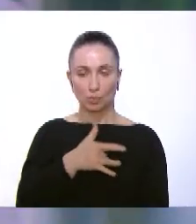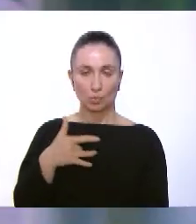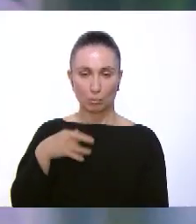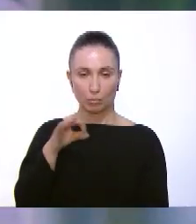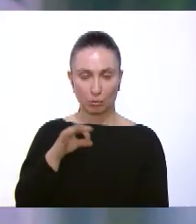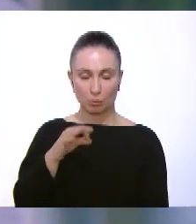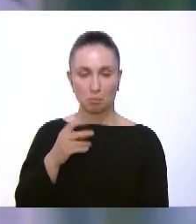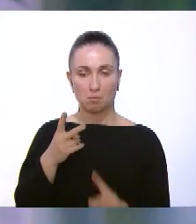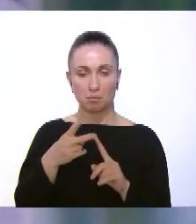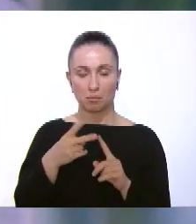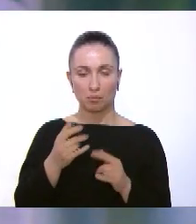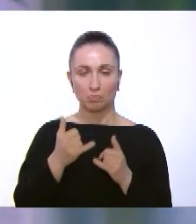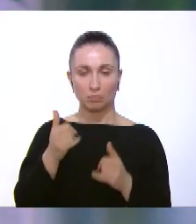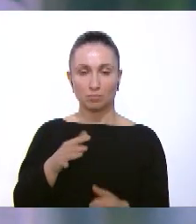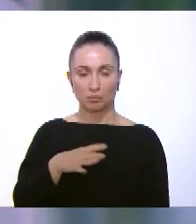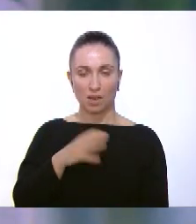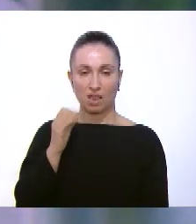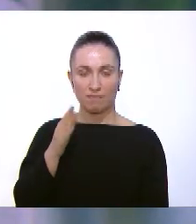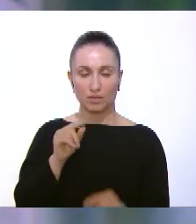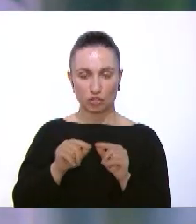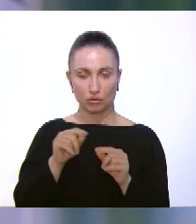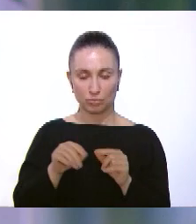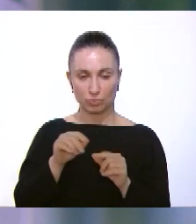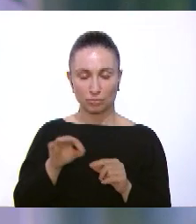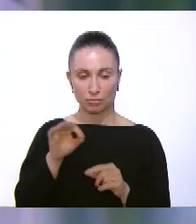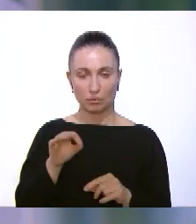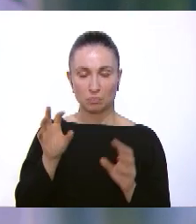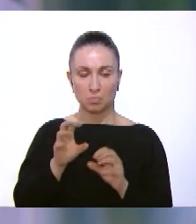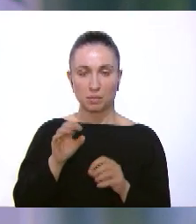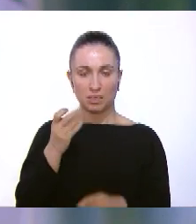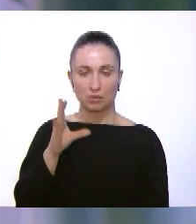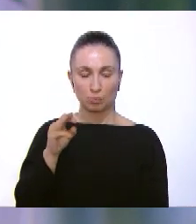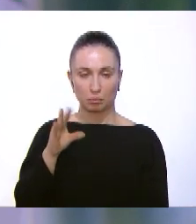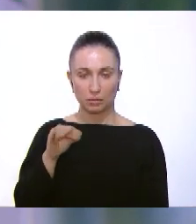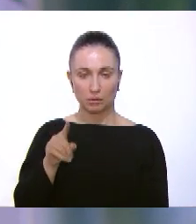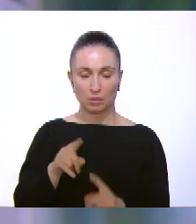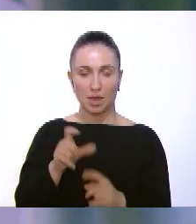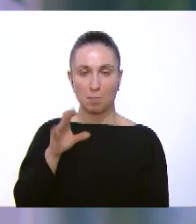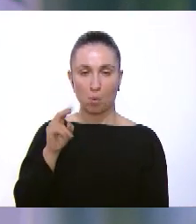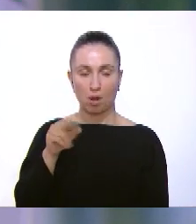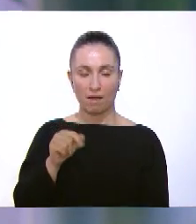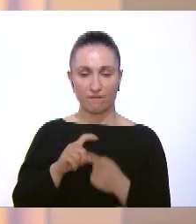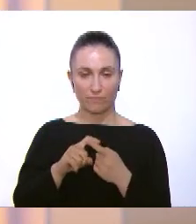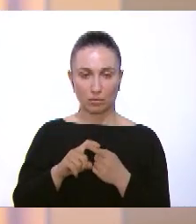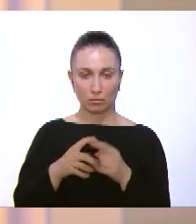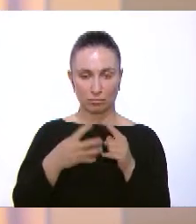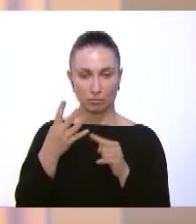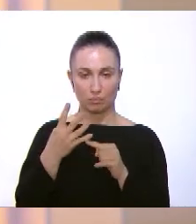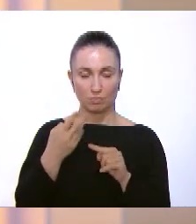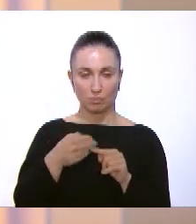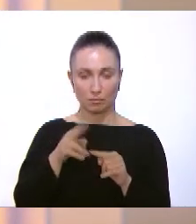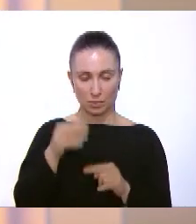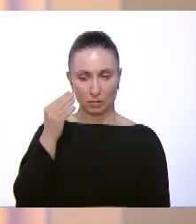ტუბერკულოზზე, ერთი ეძღვნებოდა აივ ინფექციაშიც, ანტიმიკრობულ რეზისტენტობასა და ებოლას ვირუსს. აი სულ ეს იყო.